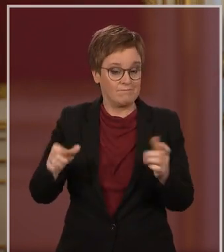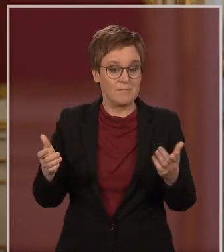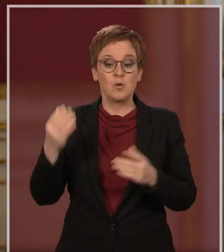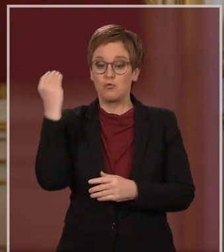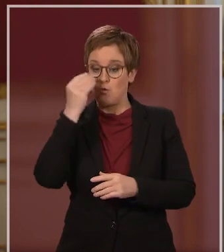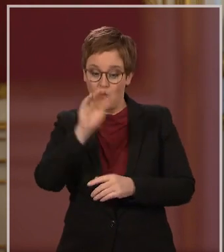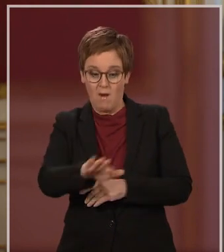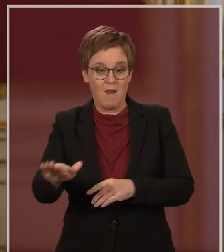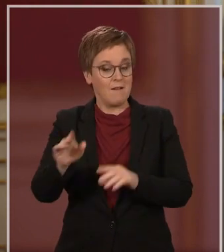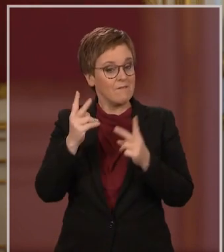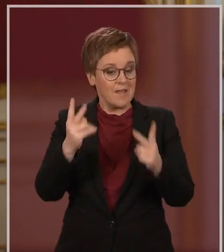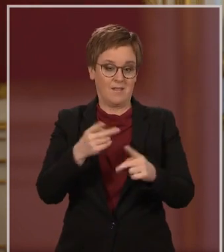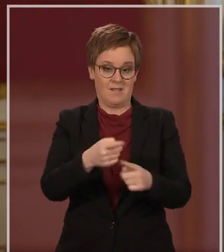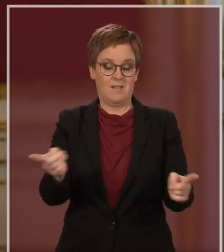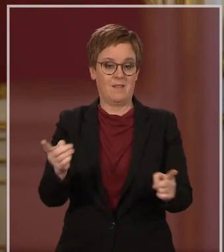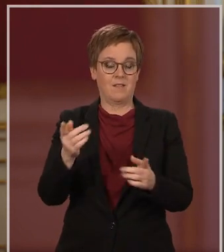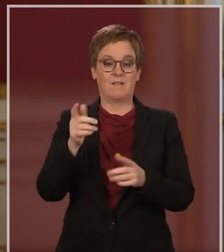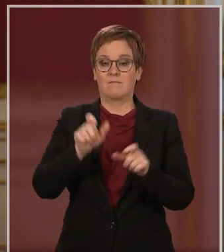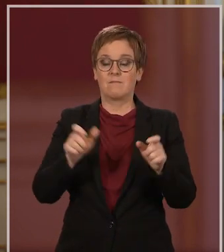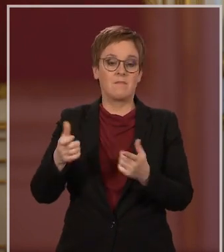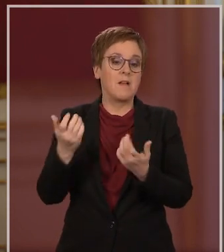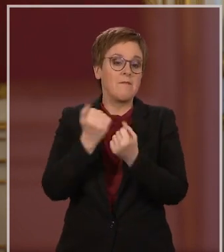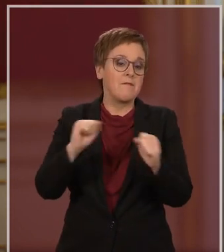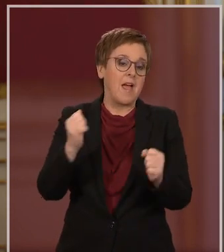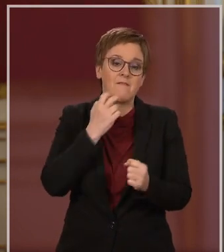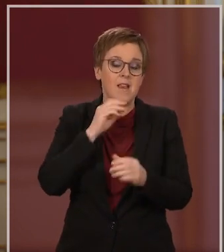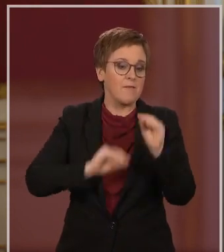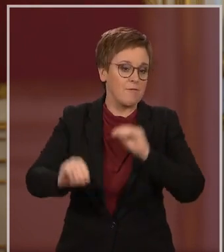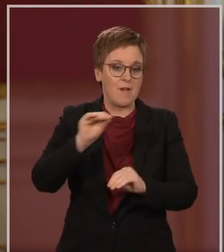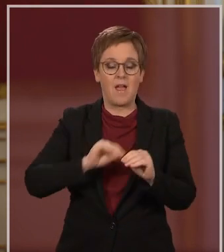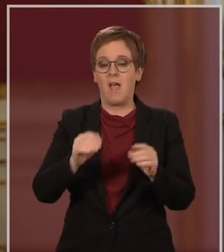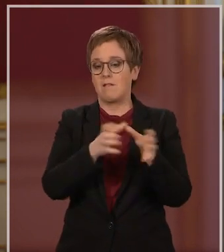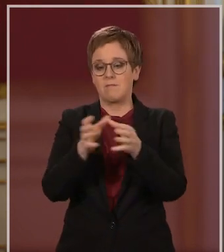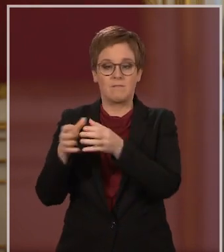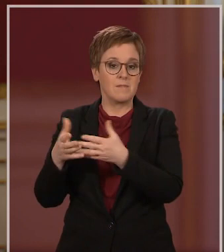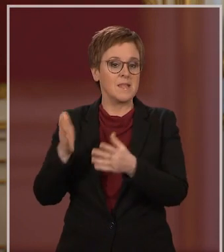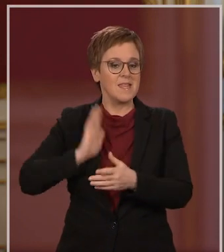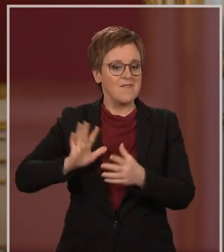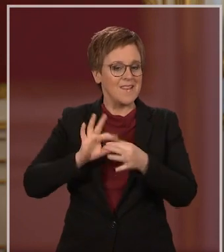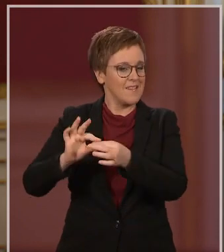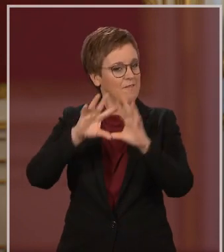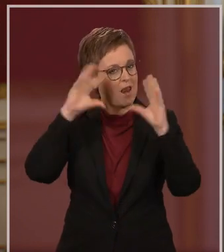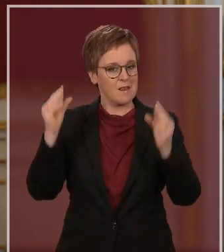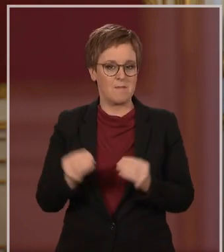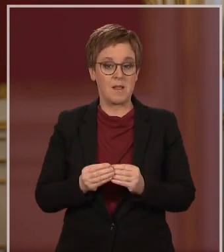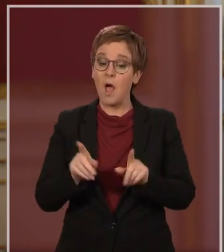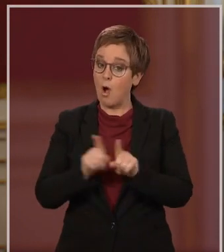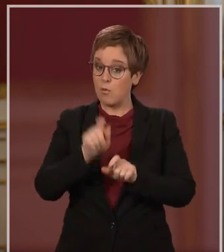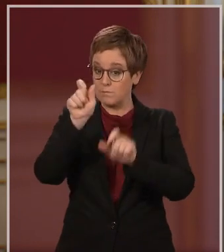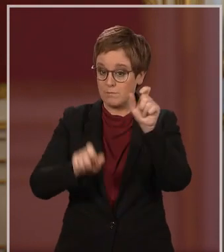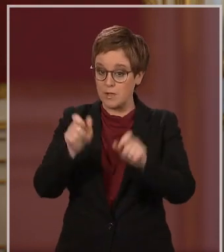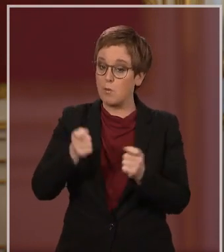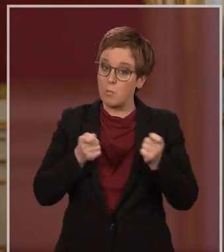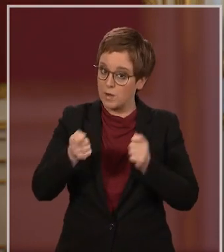Lehrer, der Schülerinnen und Schüler, der freiwilligen Vereine unserer Zivilgesellschaft, der Menschen, die sich